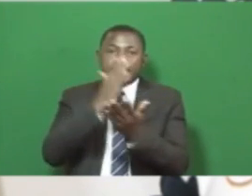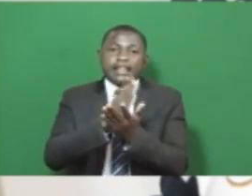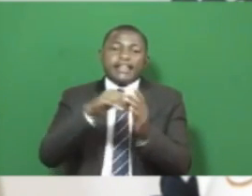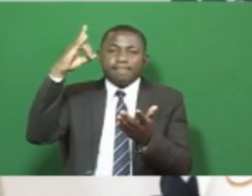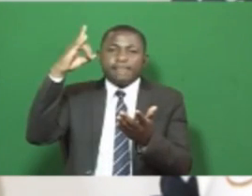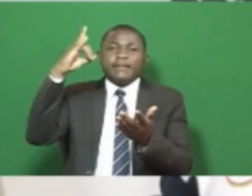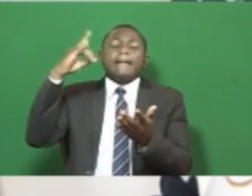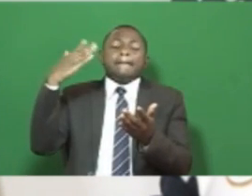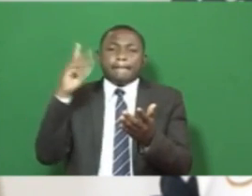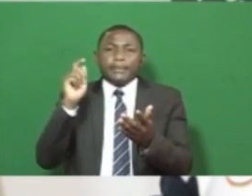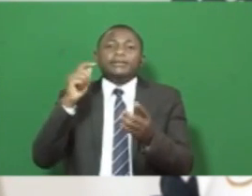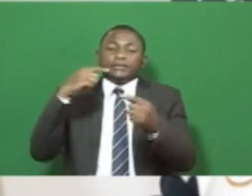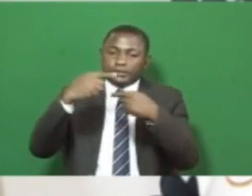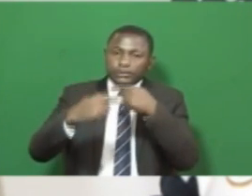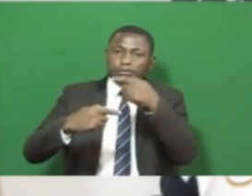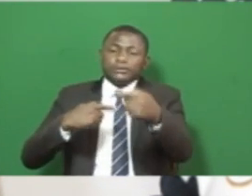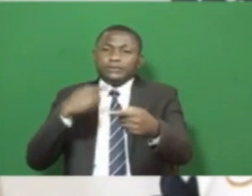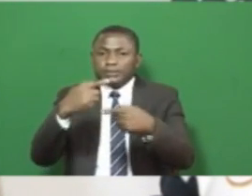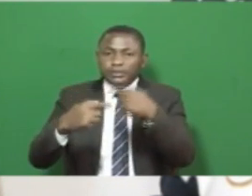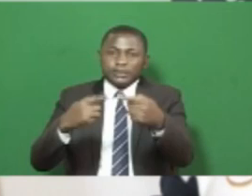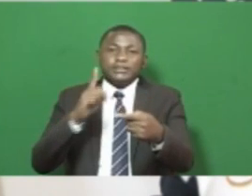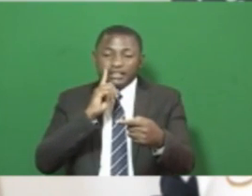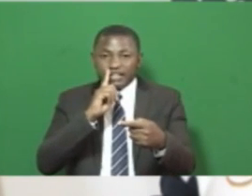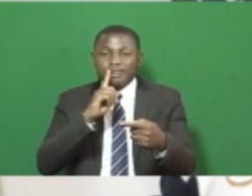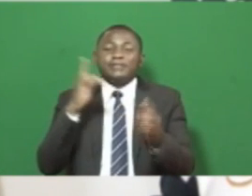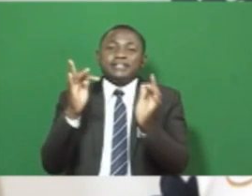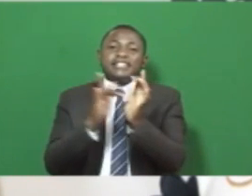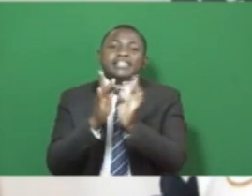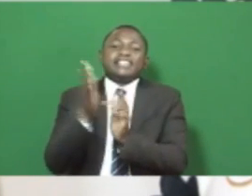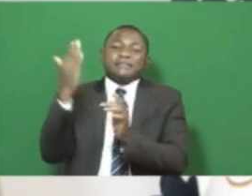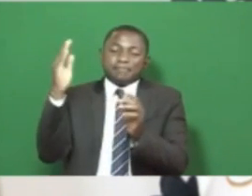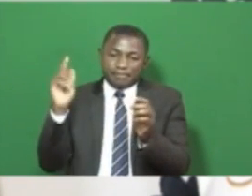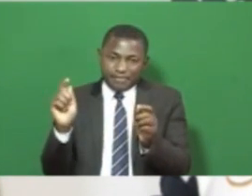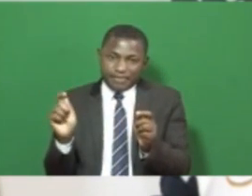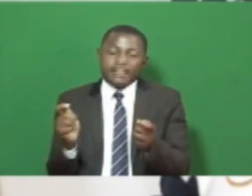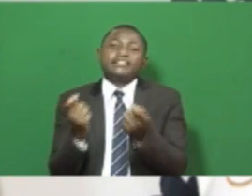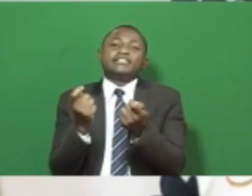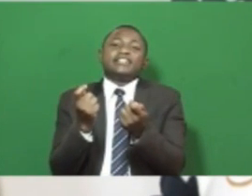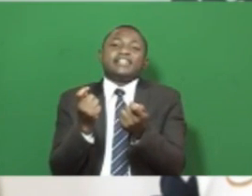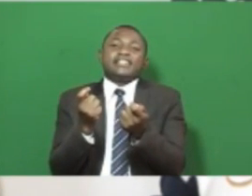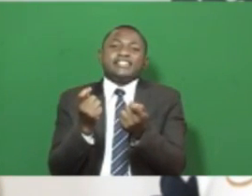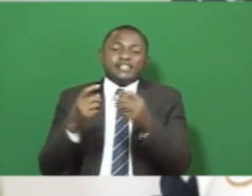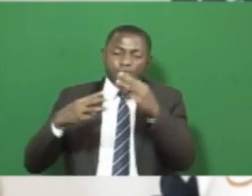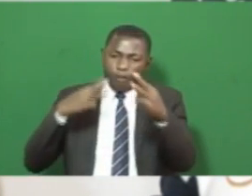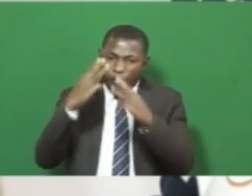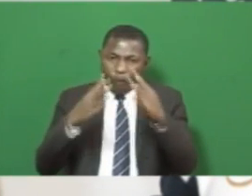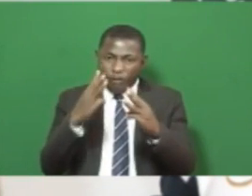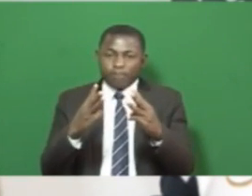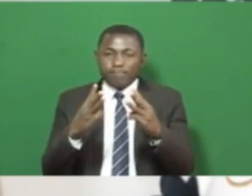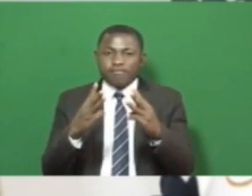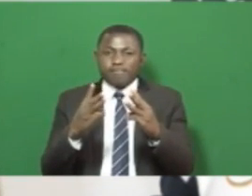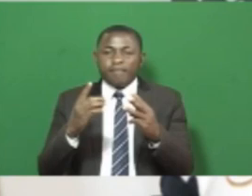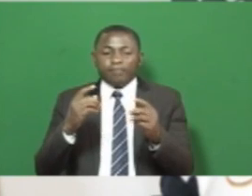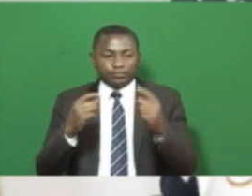kudenga zvakare hondo iyoyi ichaenderera mberi kusvikira pakuguma kwenyika hondo